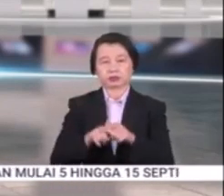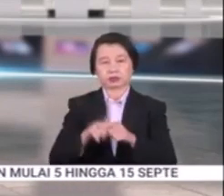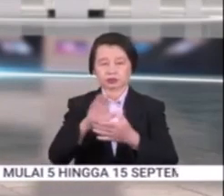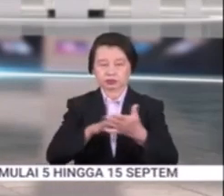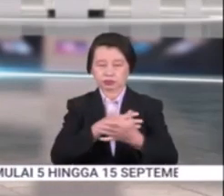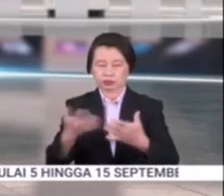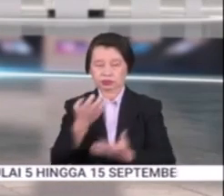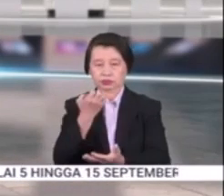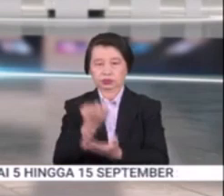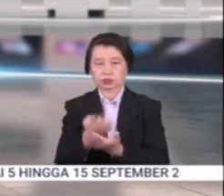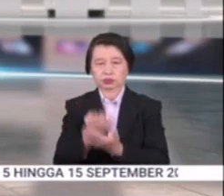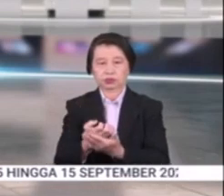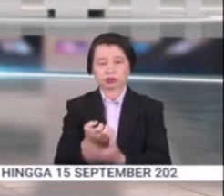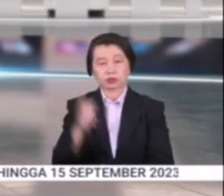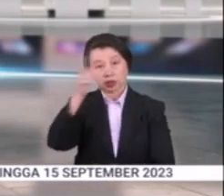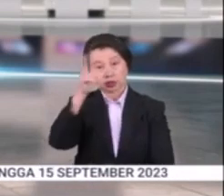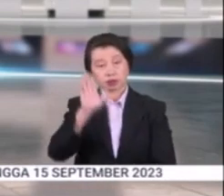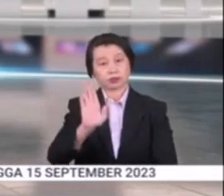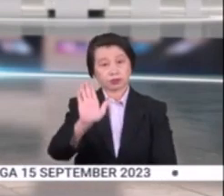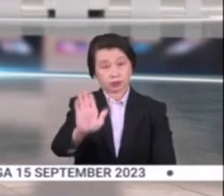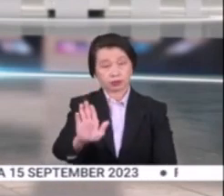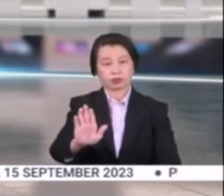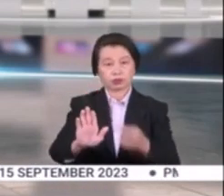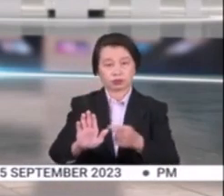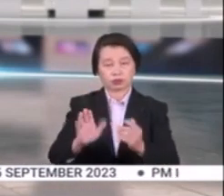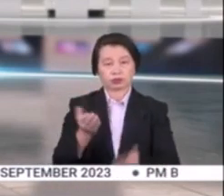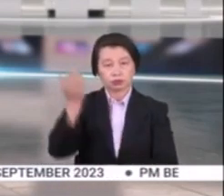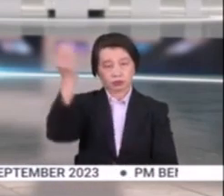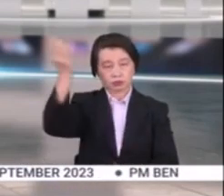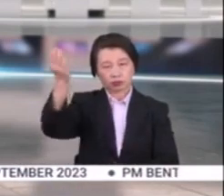kerangka ekonomi madani. Berikut antara intipati